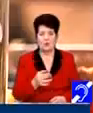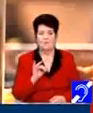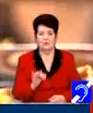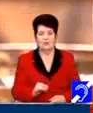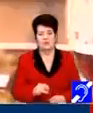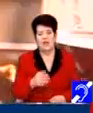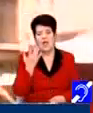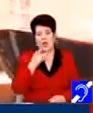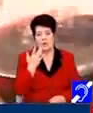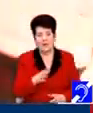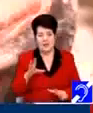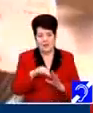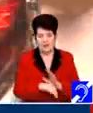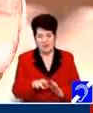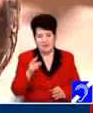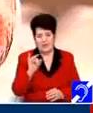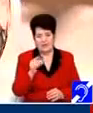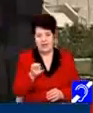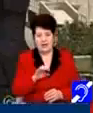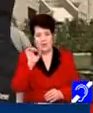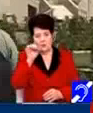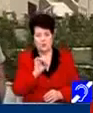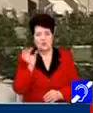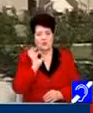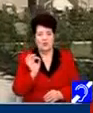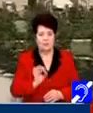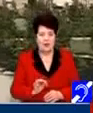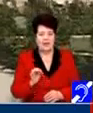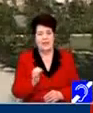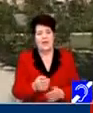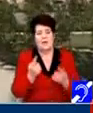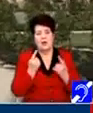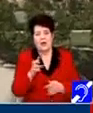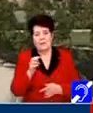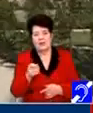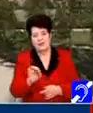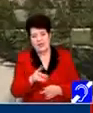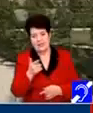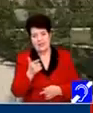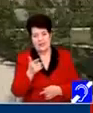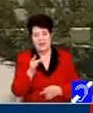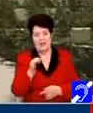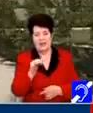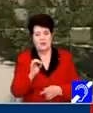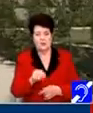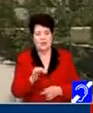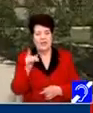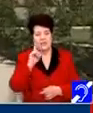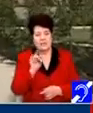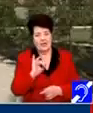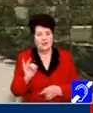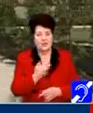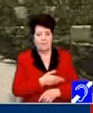și Statele Unite ale Americii, Italia, Turcia, Germania, Regatul Unit al Marii Britanii, Israel și Polonia. Durata medie